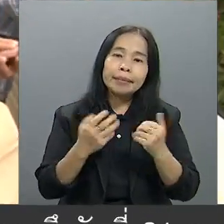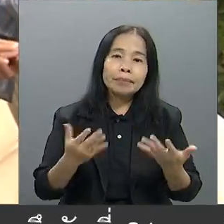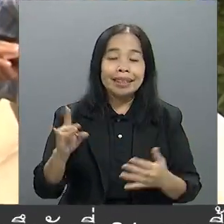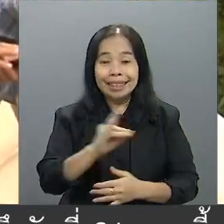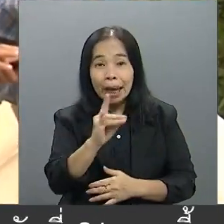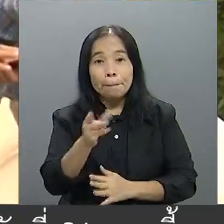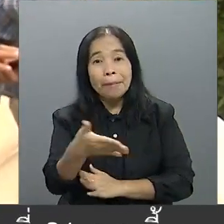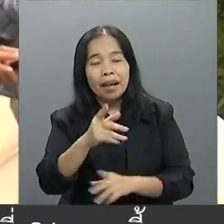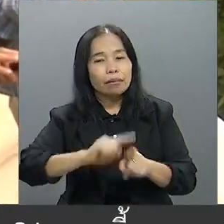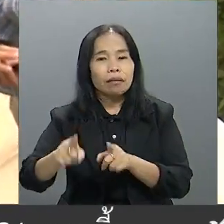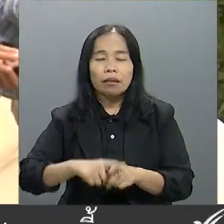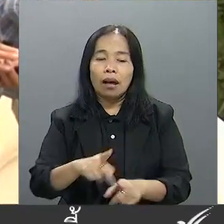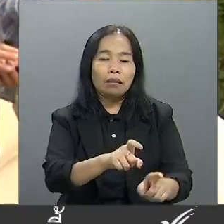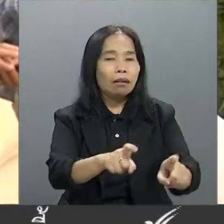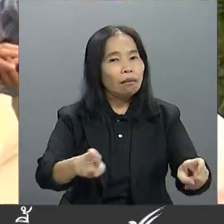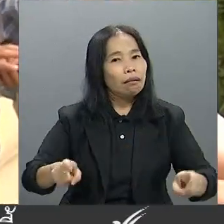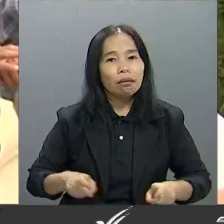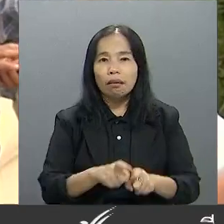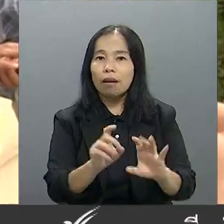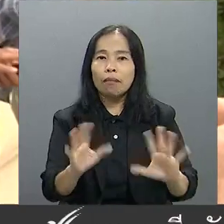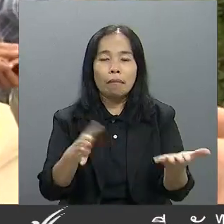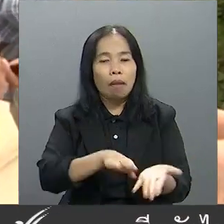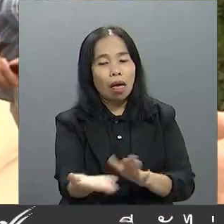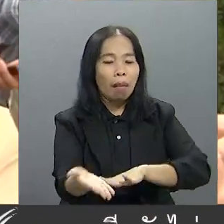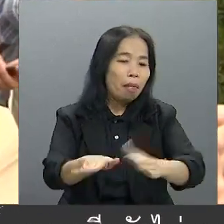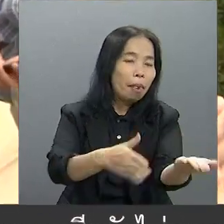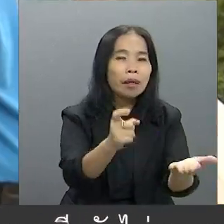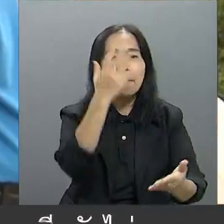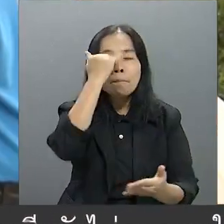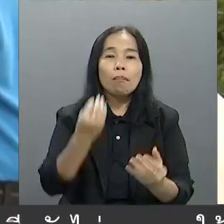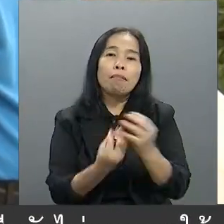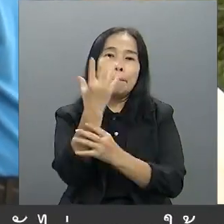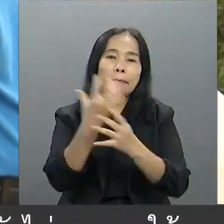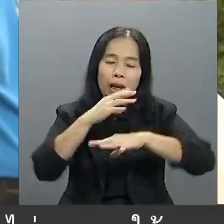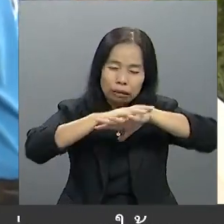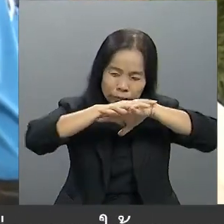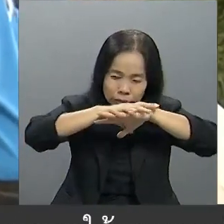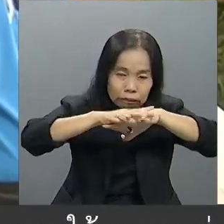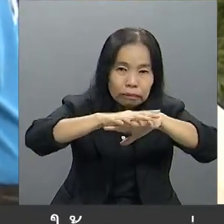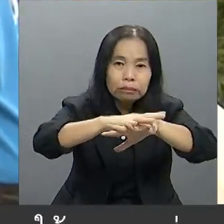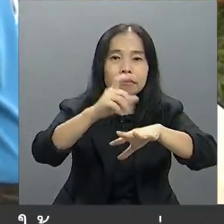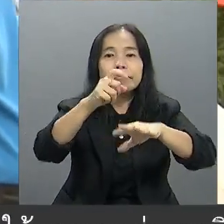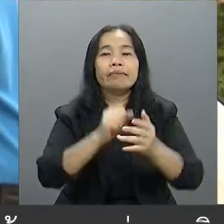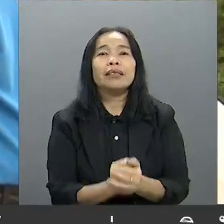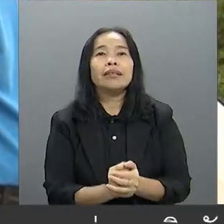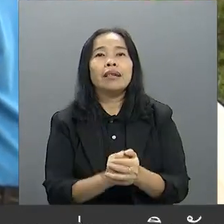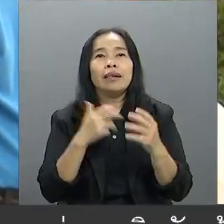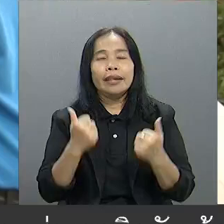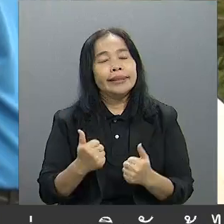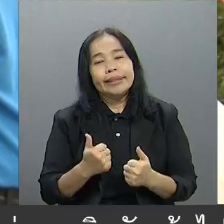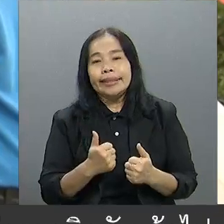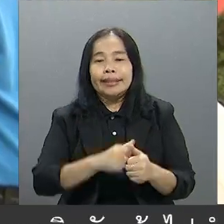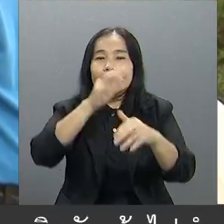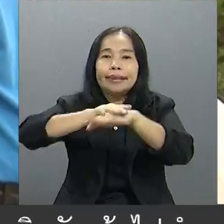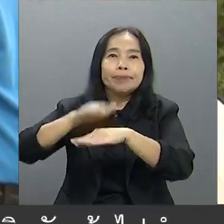ออกซิเจนไม่ได้ไปหมุนเวียนในน้ำเพราะว่าผักชวาจะปิดหมดเลยเดือดร้อนตอนนี้คือน้ำประปาหมู่บ้านเนี่ยใช้ไม่ได้เ